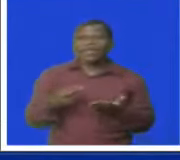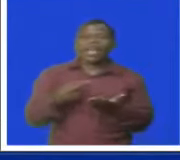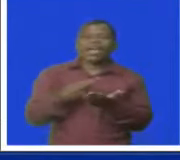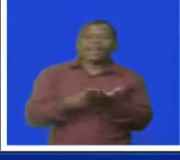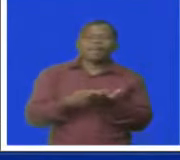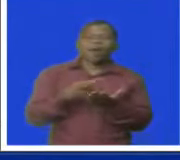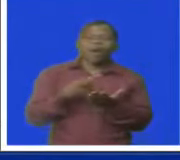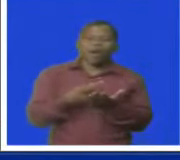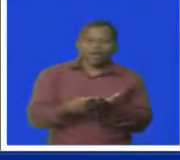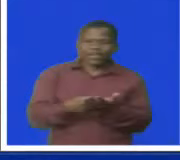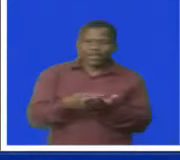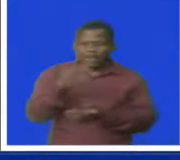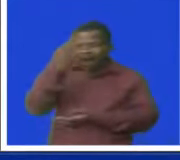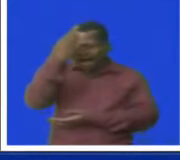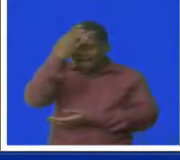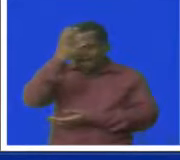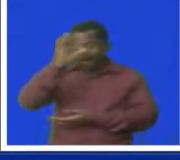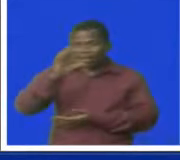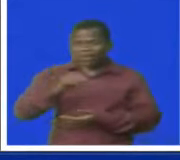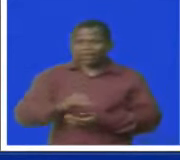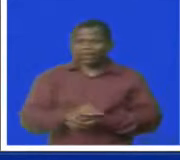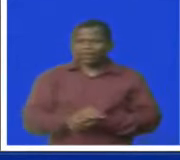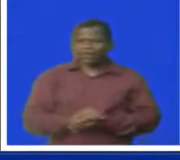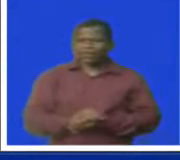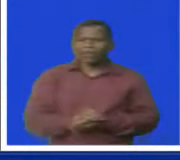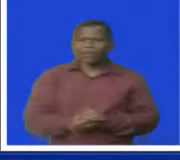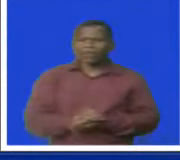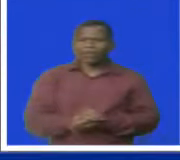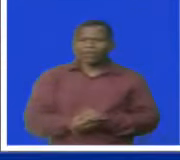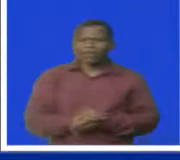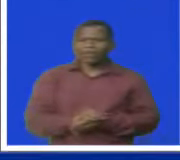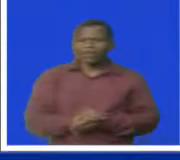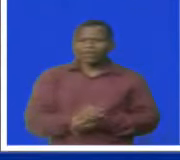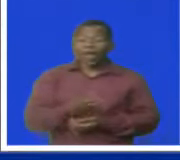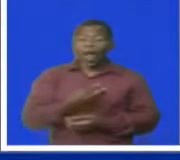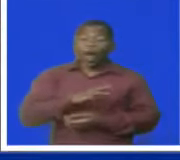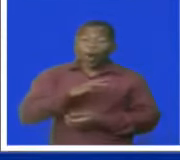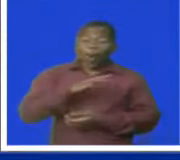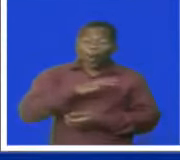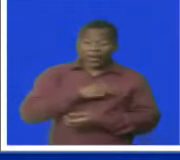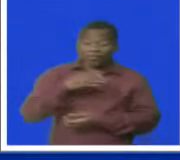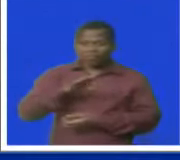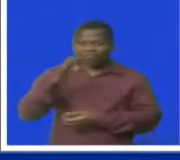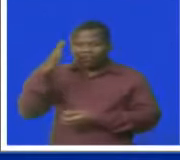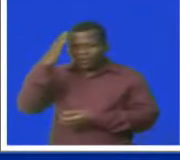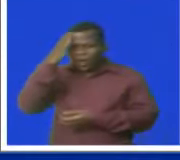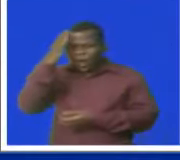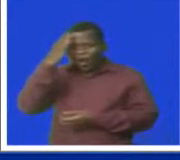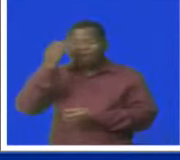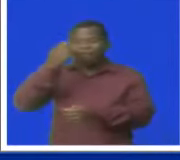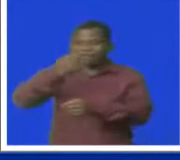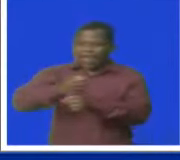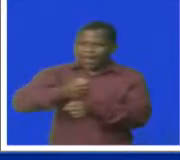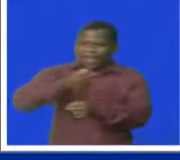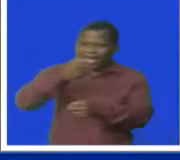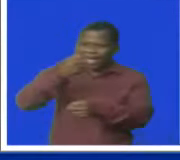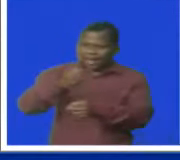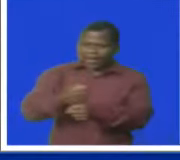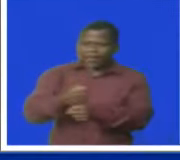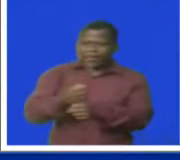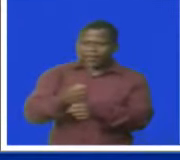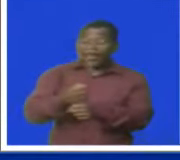Asikwati kwekokuthi imisebenti yethu lihambisana neguquguquka kwesimo setelitulu siyiporta